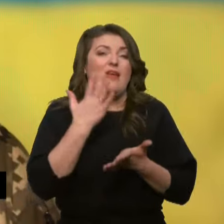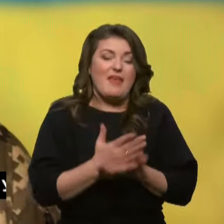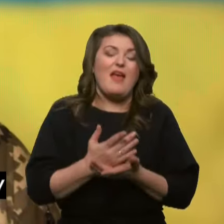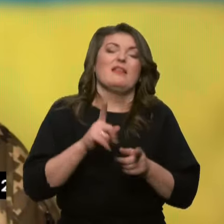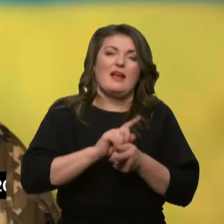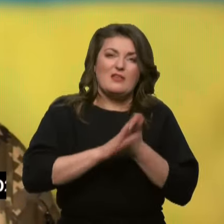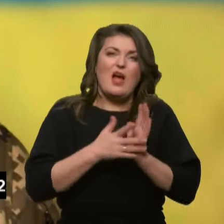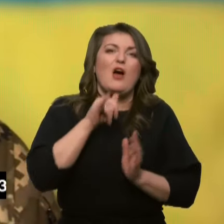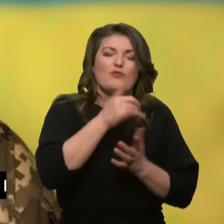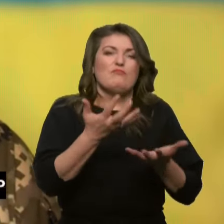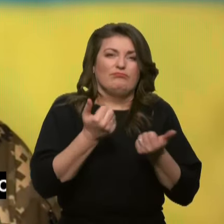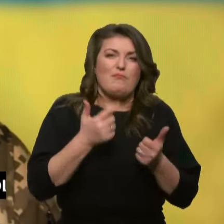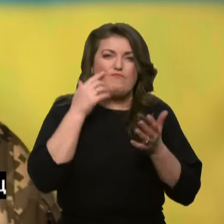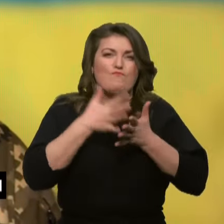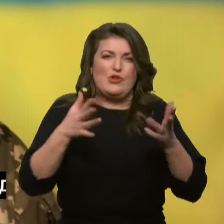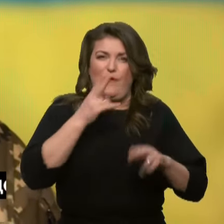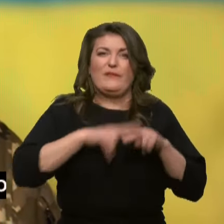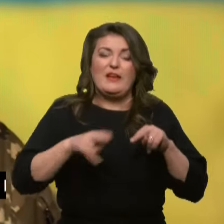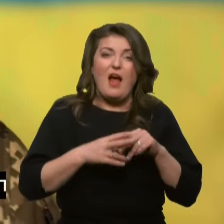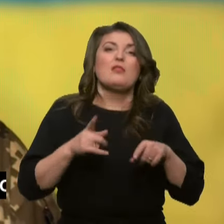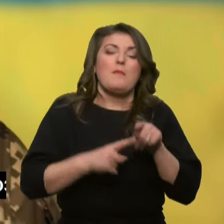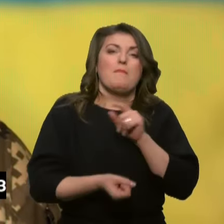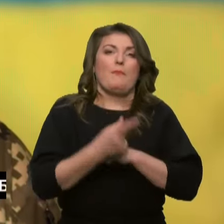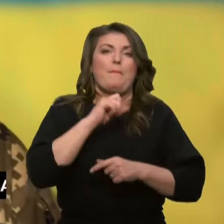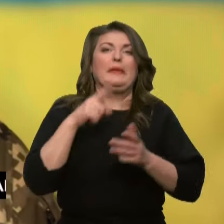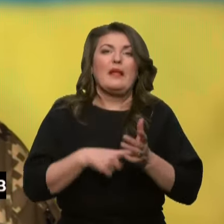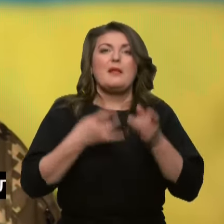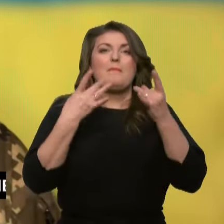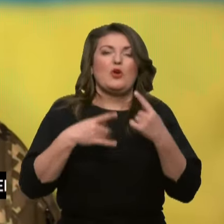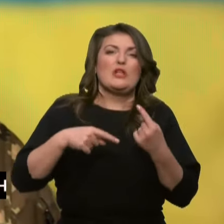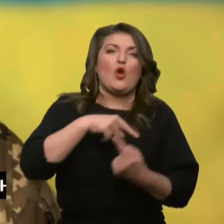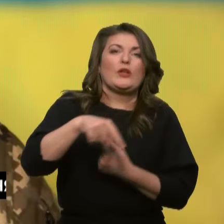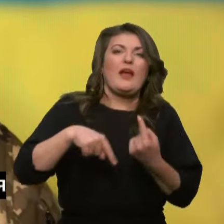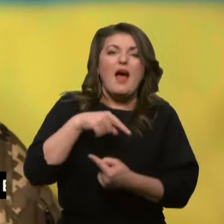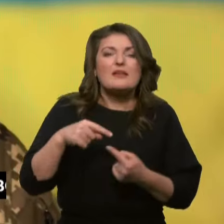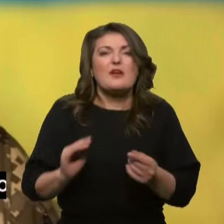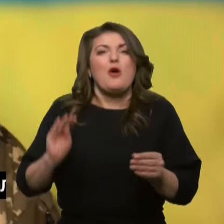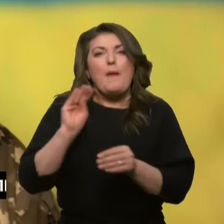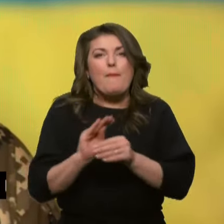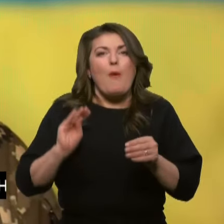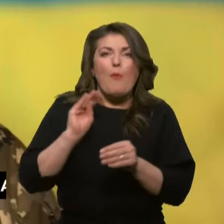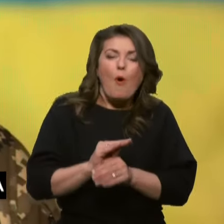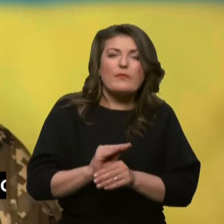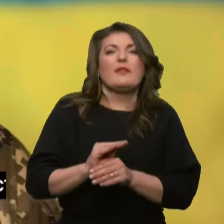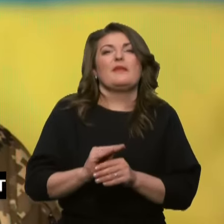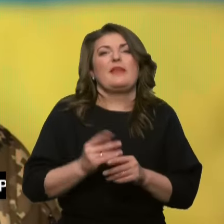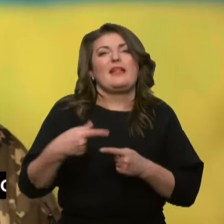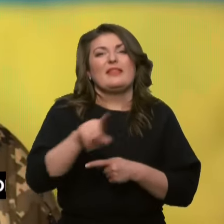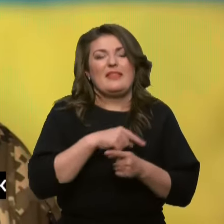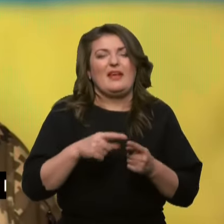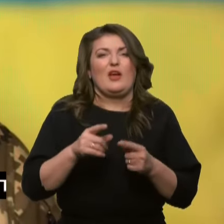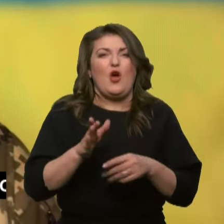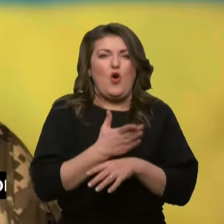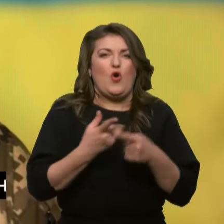зазнають більше втрат, і тоді стоїть питання просто ротації, поповнення до комплектування тих